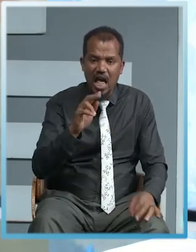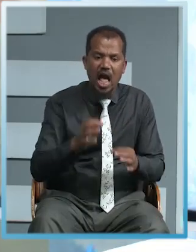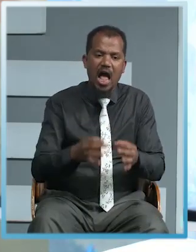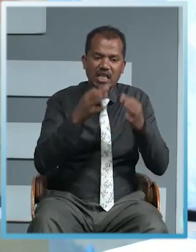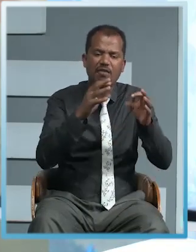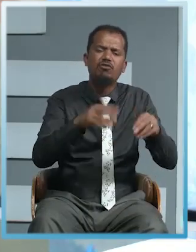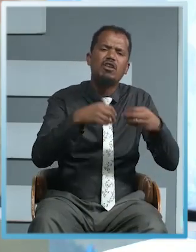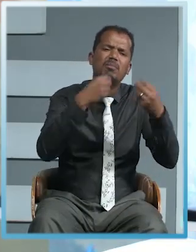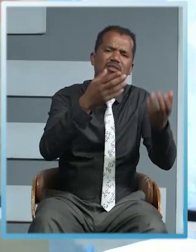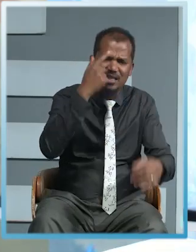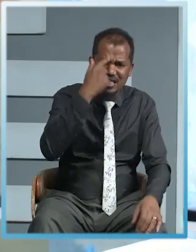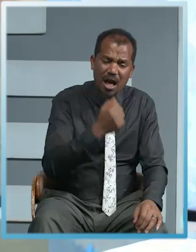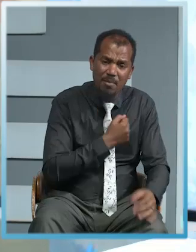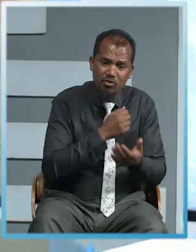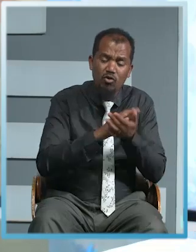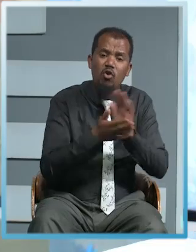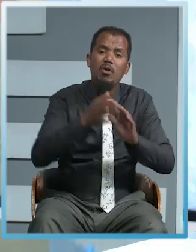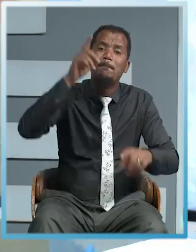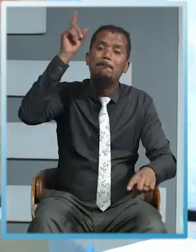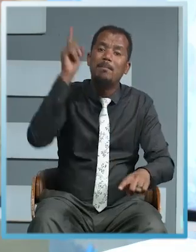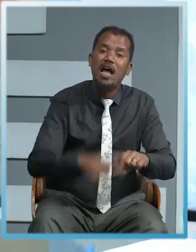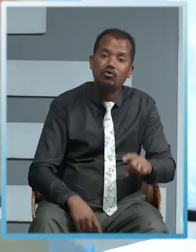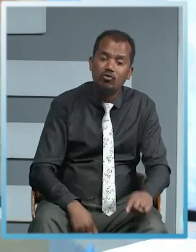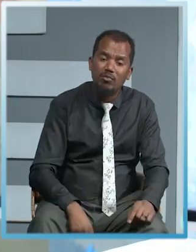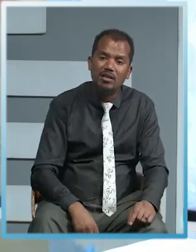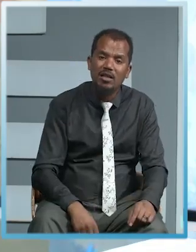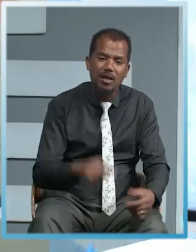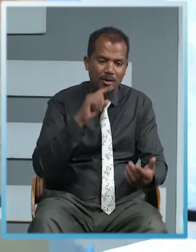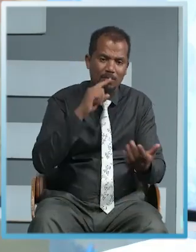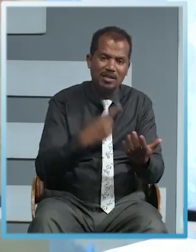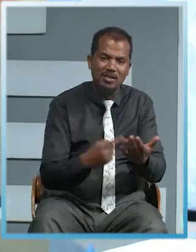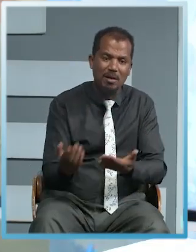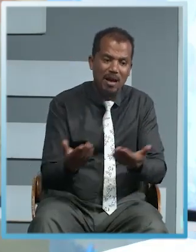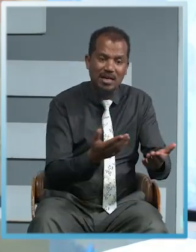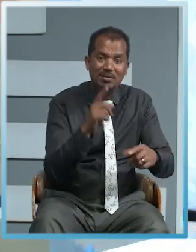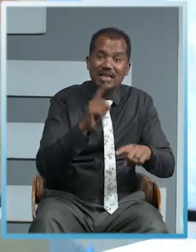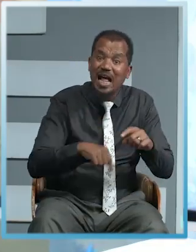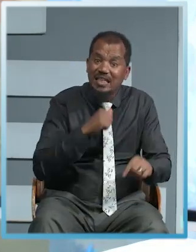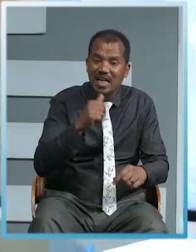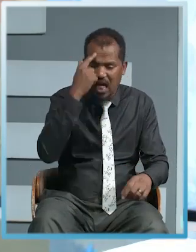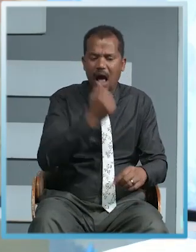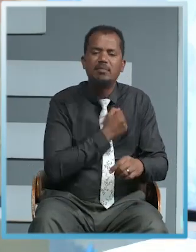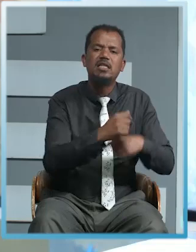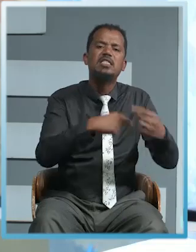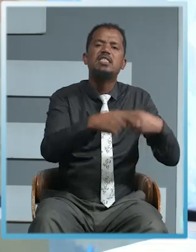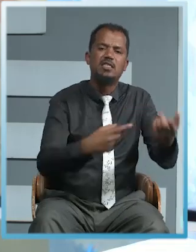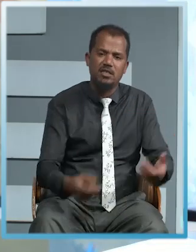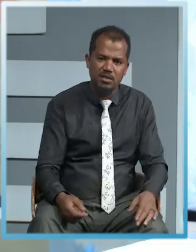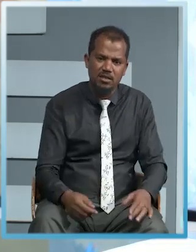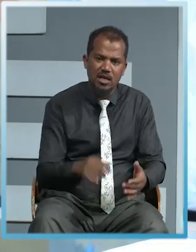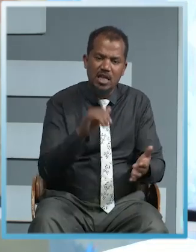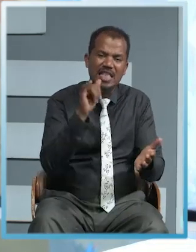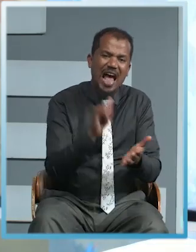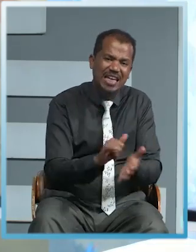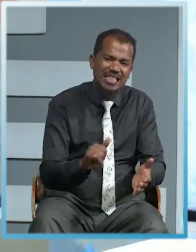أسهل فوصلة مستتاچو تأماني ليهونو ما يشربت مسرجة ما أقرب سكالت جارس آمنان نيد